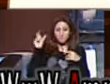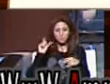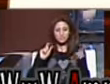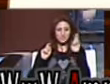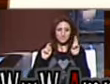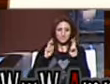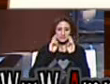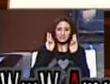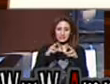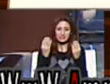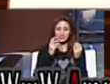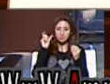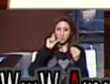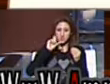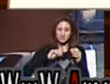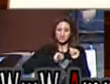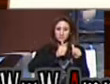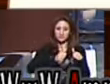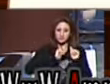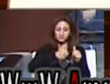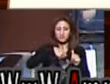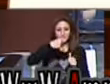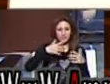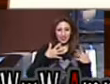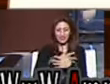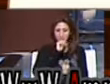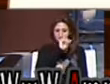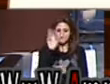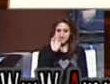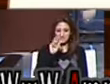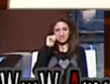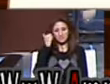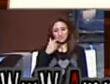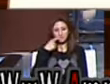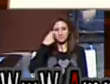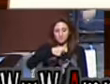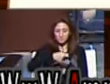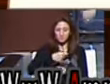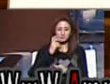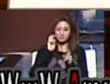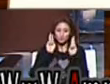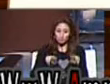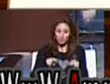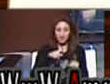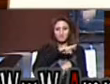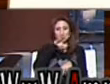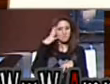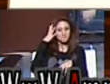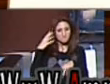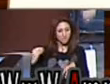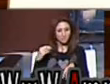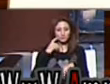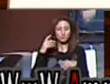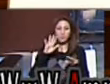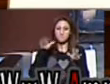العدد الكبير من إخواتنا المسلمين يشاركونا في احتفالات بالأمس. يعني أفضل مظهر مش بس